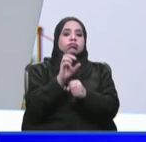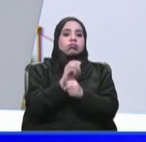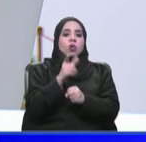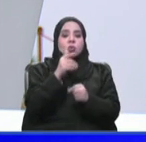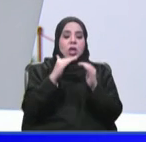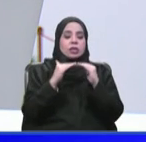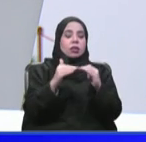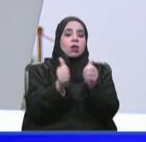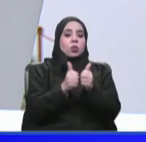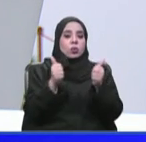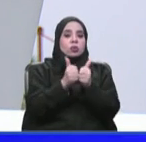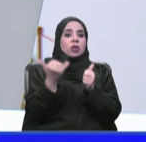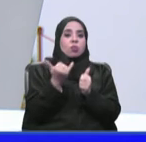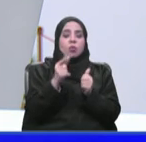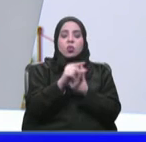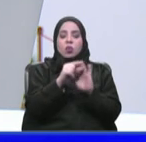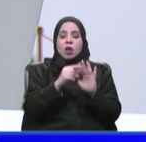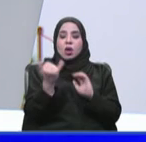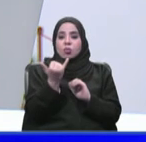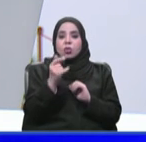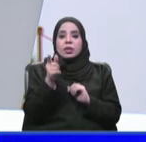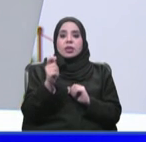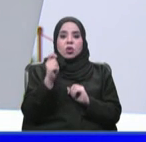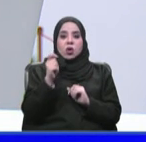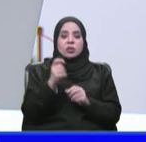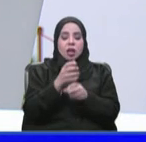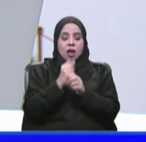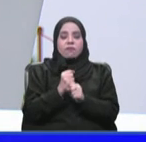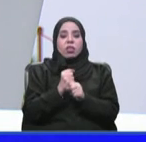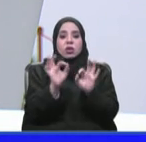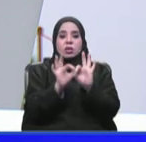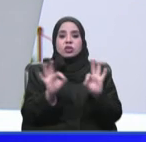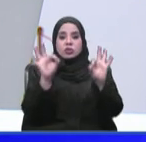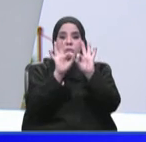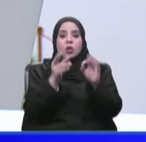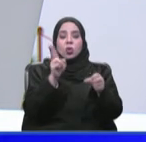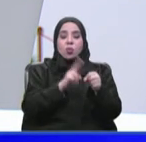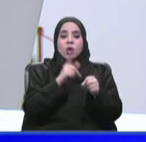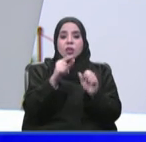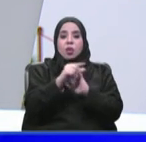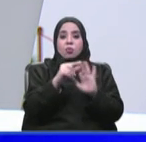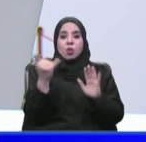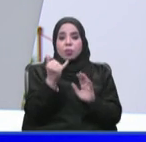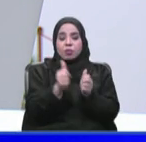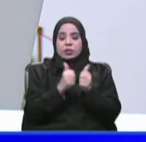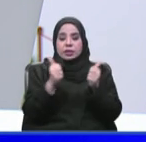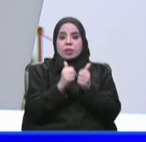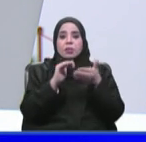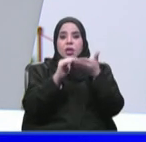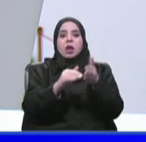الأسرة كمكون أساسي لحماية النسيج الاجتماعي وكعنصر رئيسي يساهم في